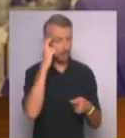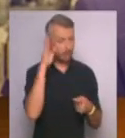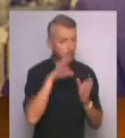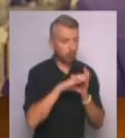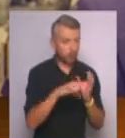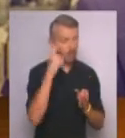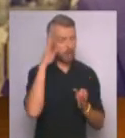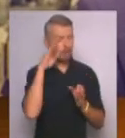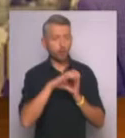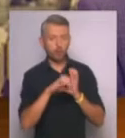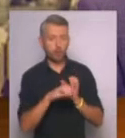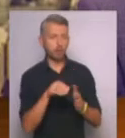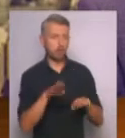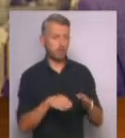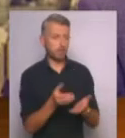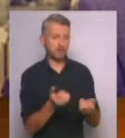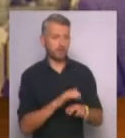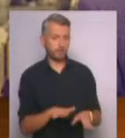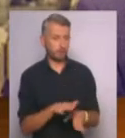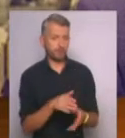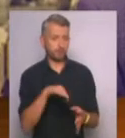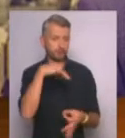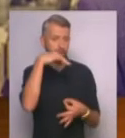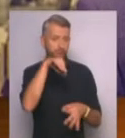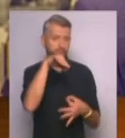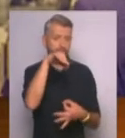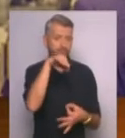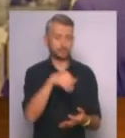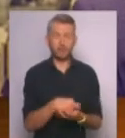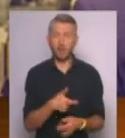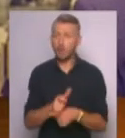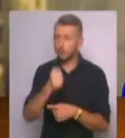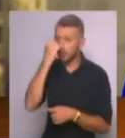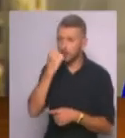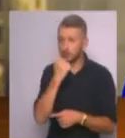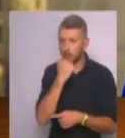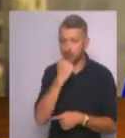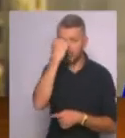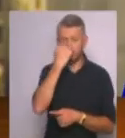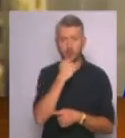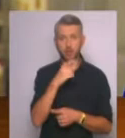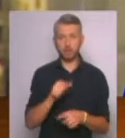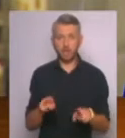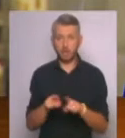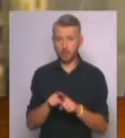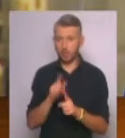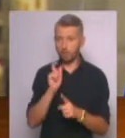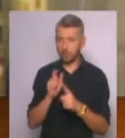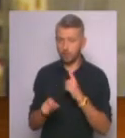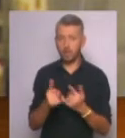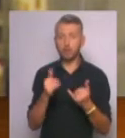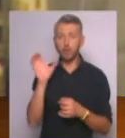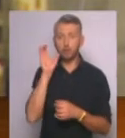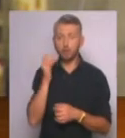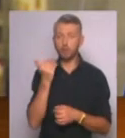на баланс його не взяв. Тобто, він в повітрі. Так, дуже дякую. Дякую за такий коментар. Зараз